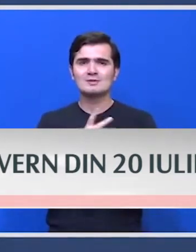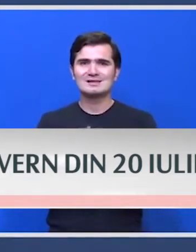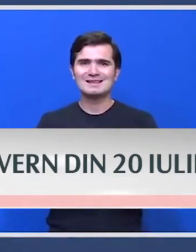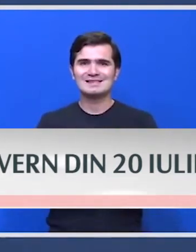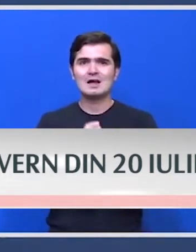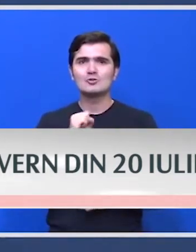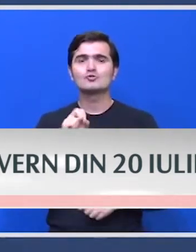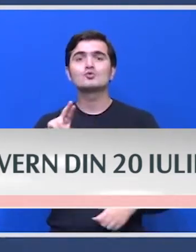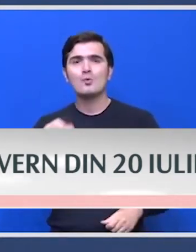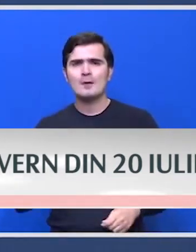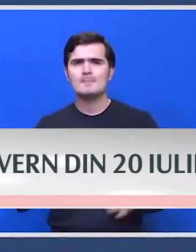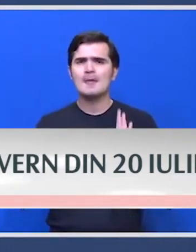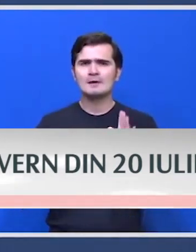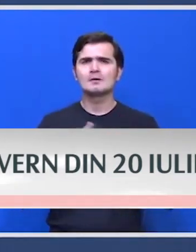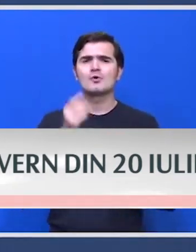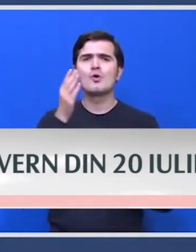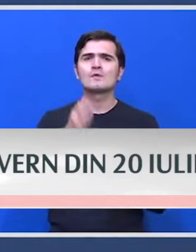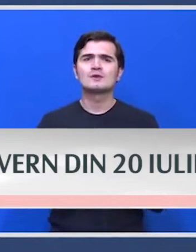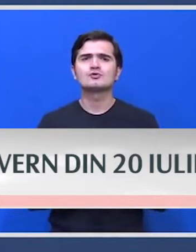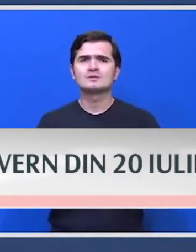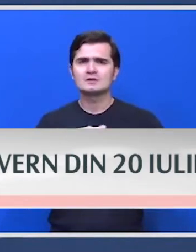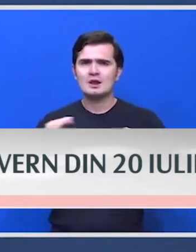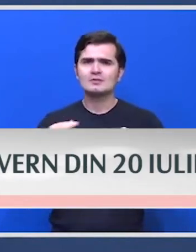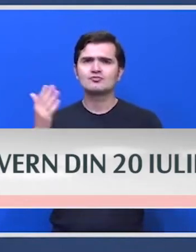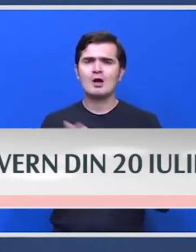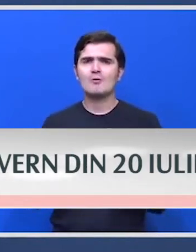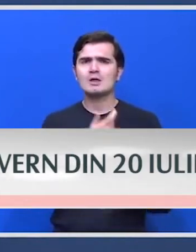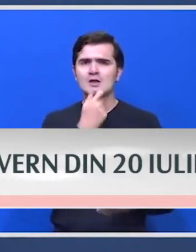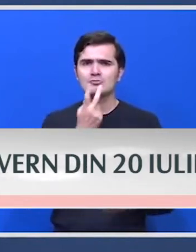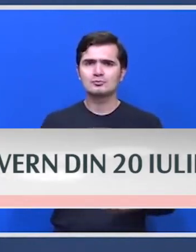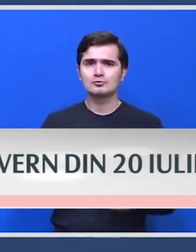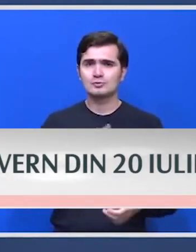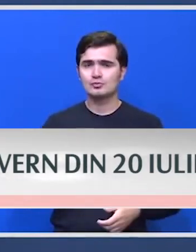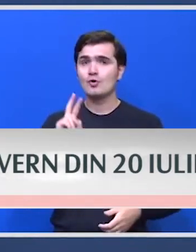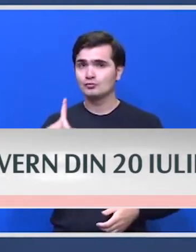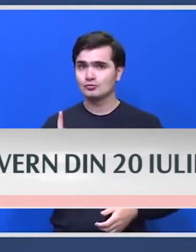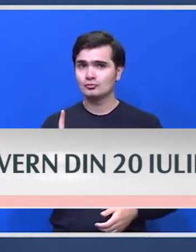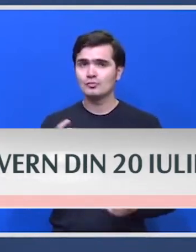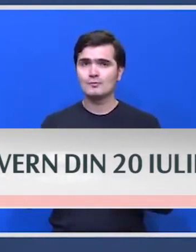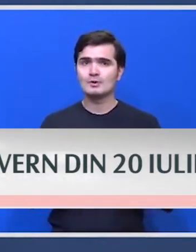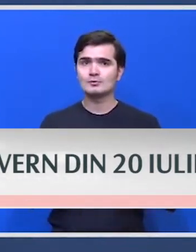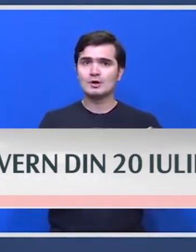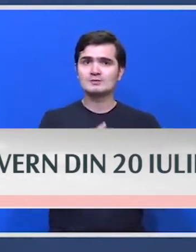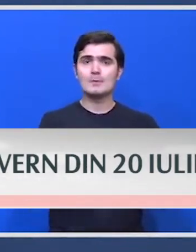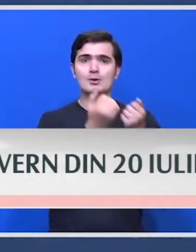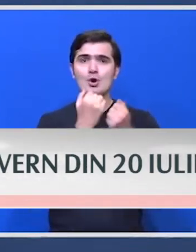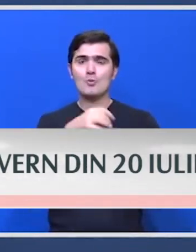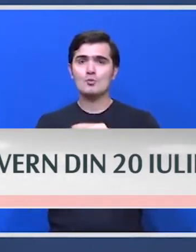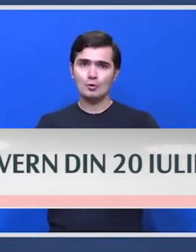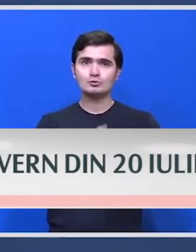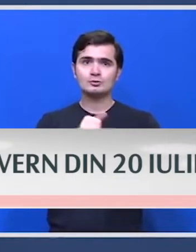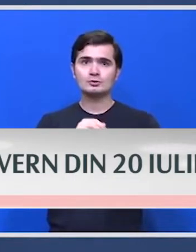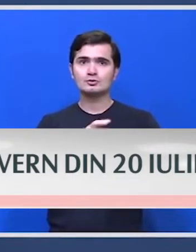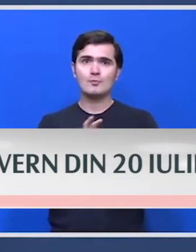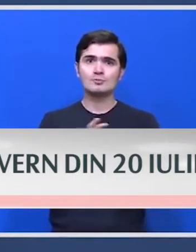primul rând vorbim despre o decizie strategică care a fost luată în anul 2021 și anume preluarea coordonării și